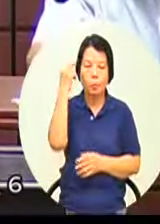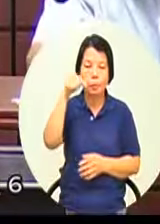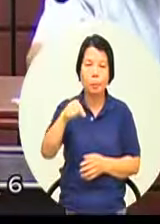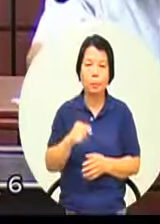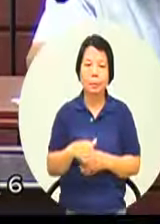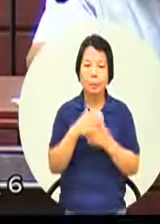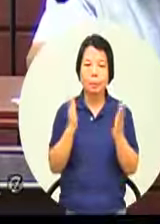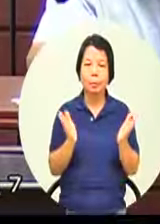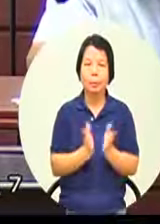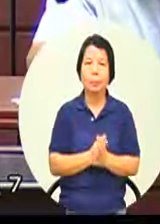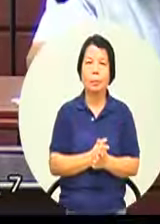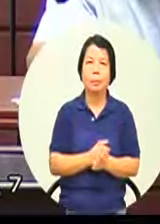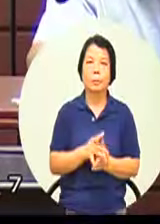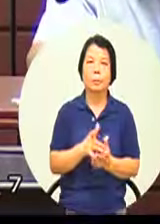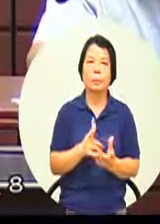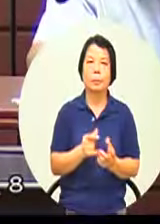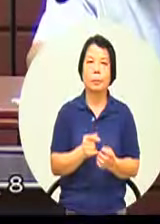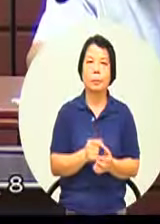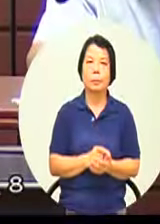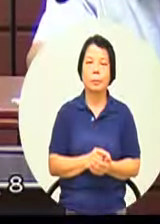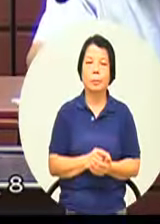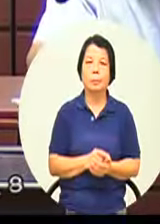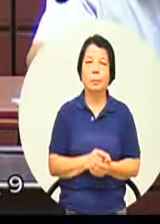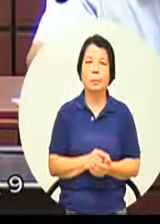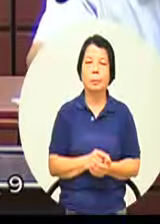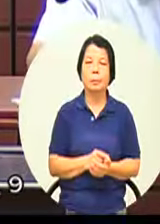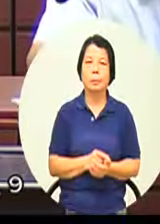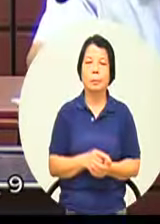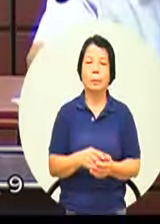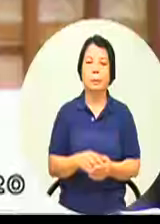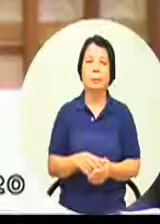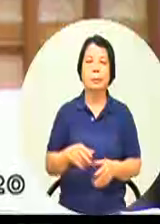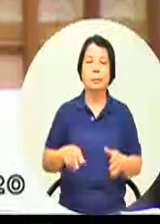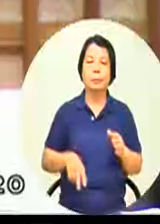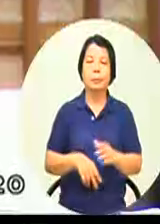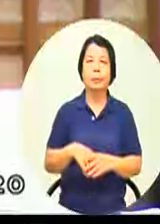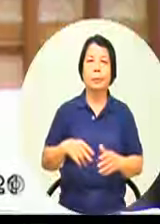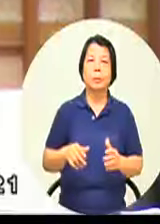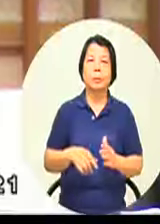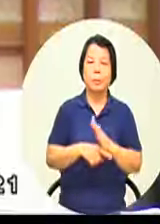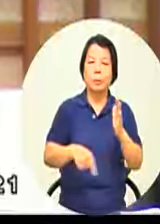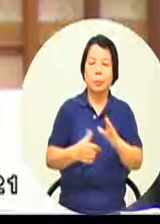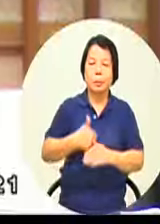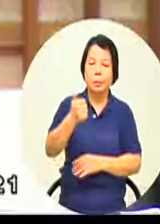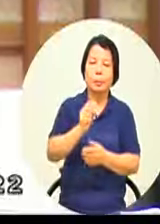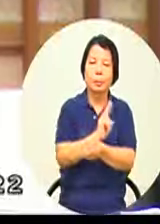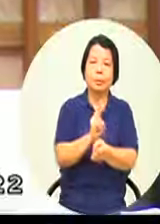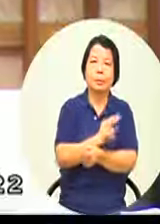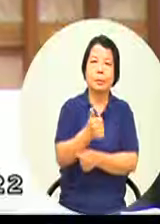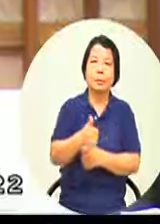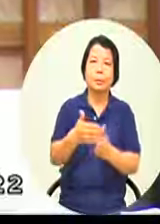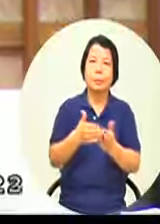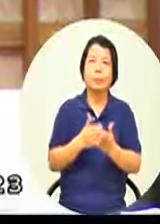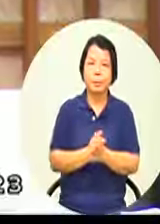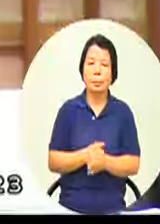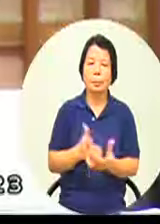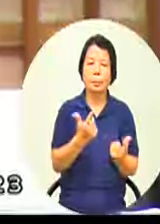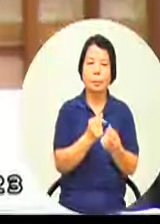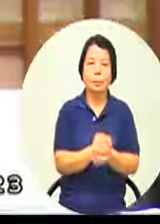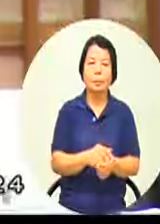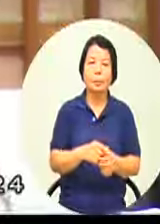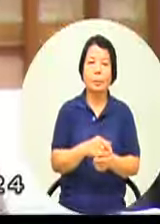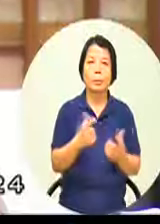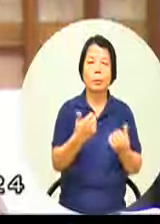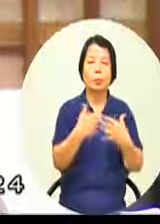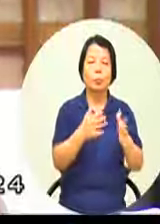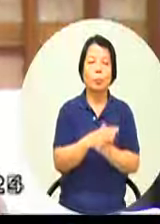整个一个软实力的提升。 这个是林权院长讲说蔡崇，你讲人家不要讲这个，是不是？是不是你给林权讲说不要